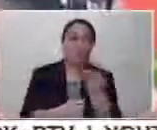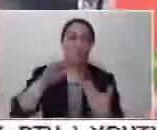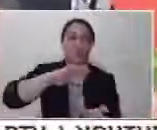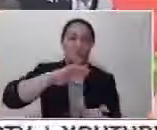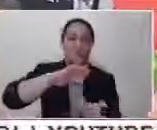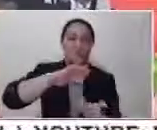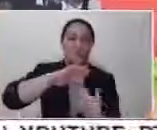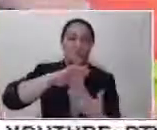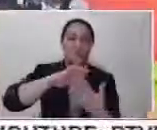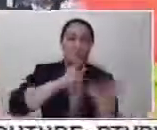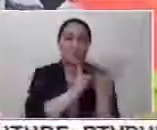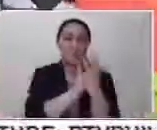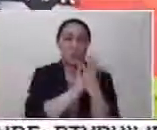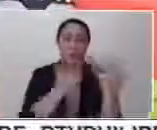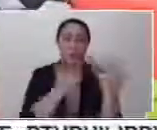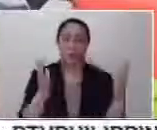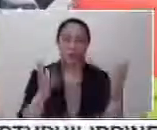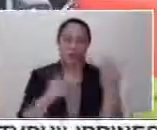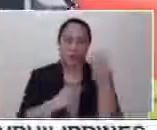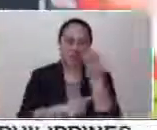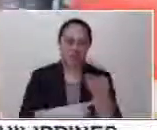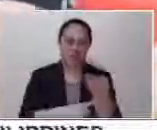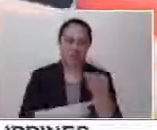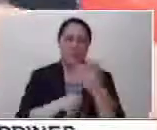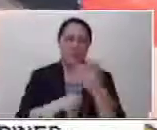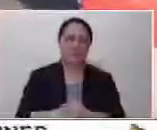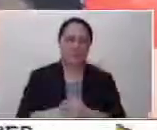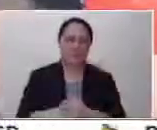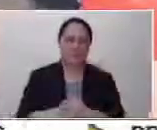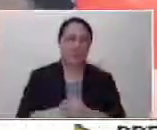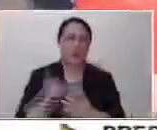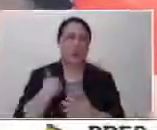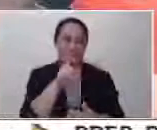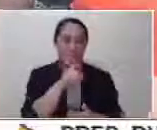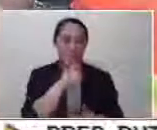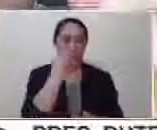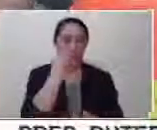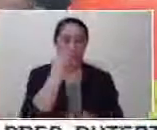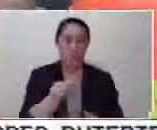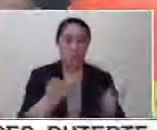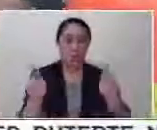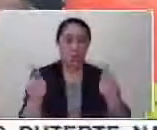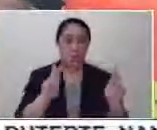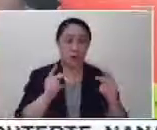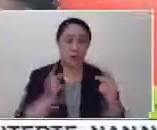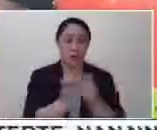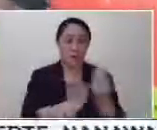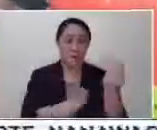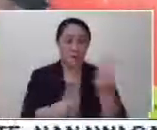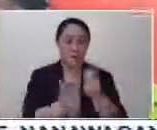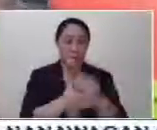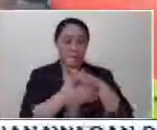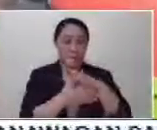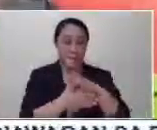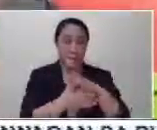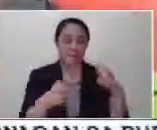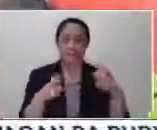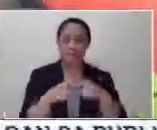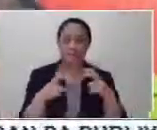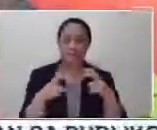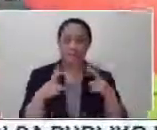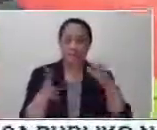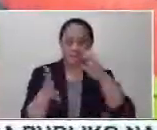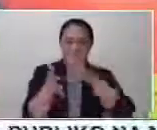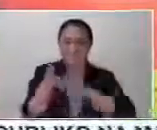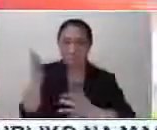Sige kuya, matumal ba? Malakas po ba? Matumal. Matumal pa din po. Bakit kaya matumal?